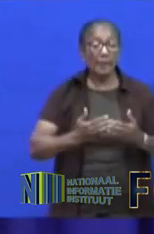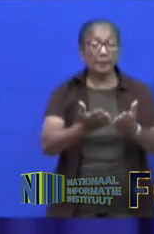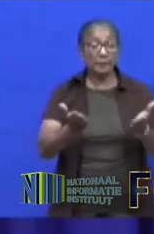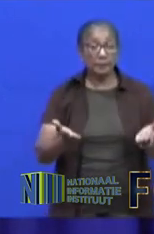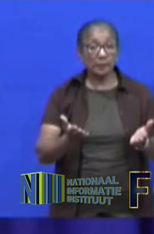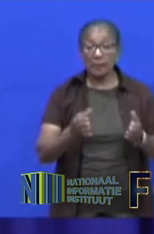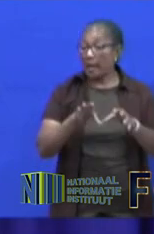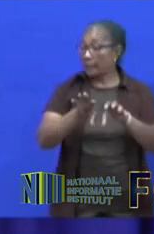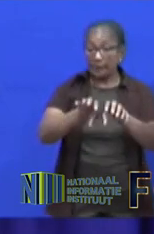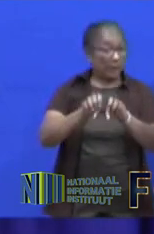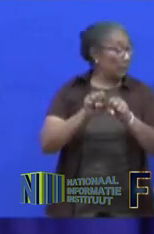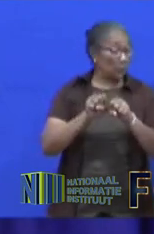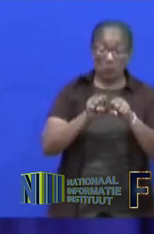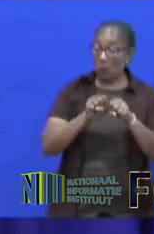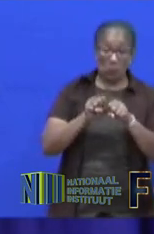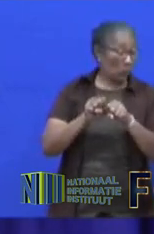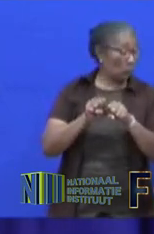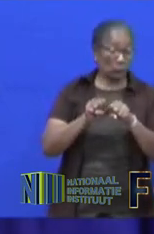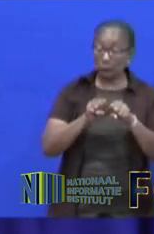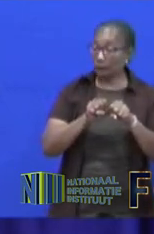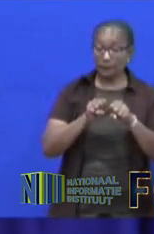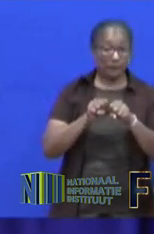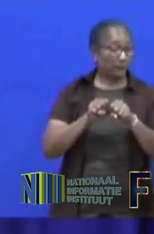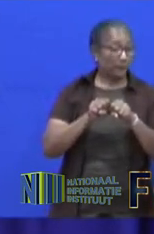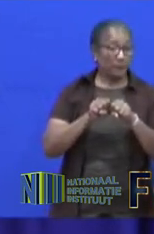die zich niet houdt aan de